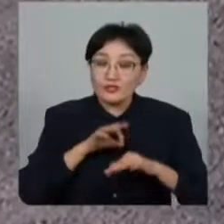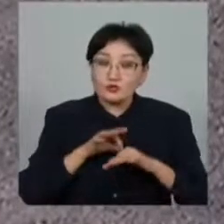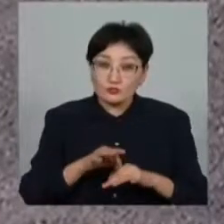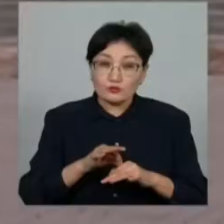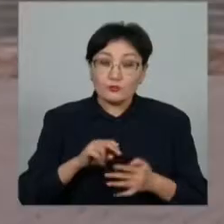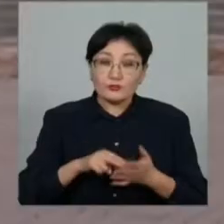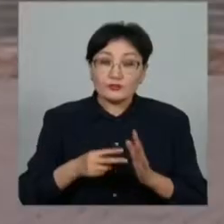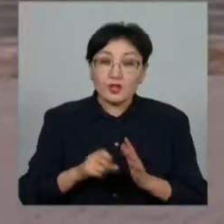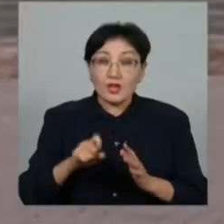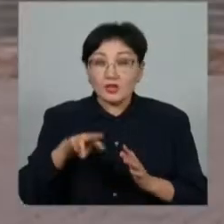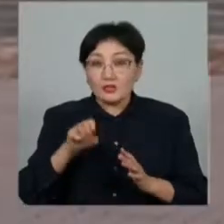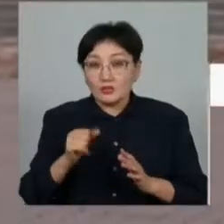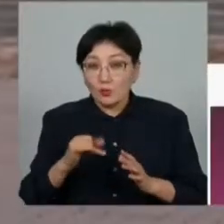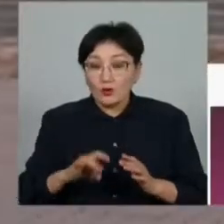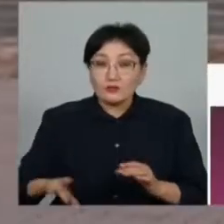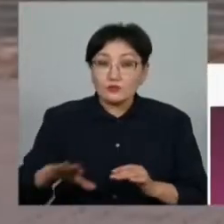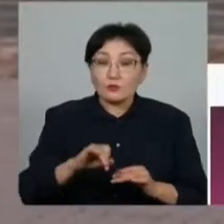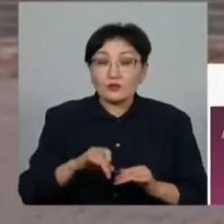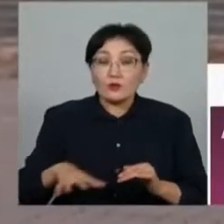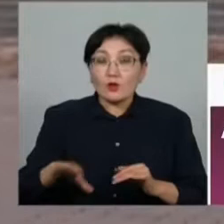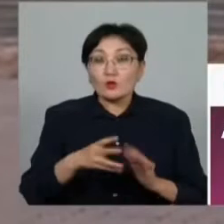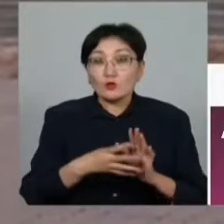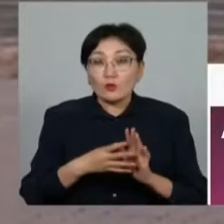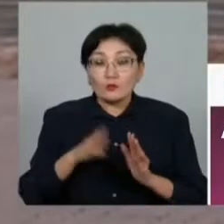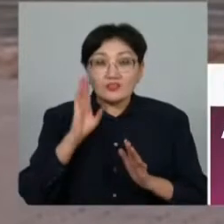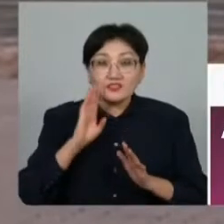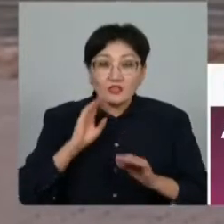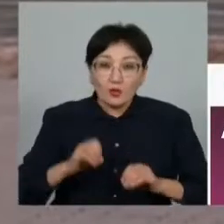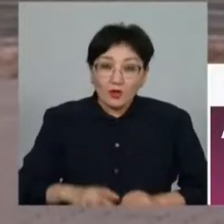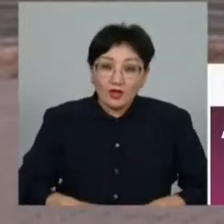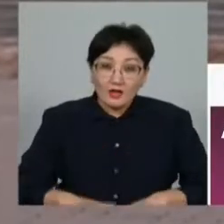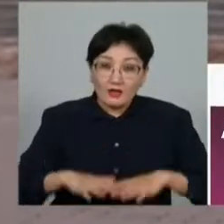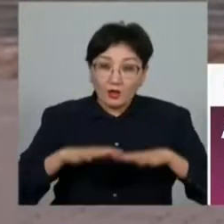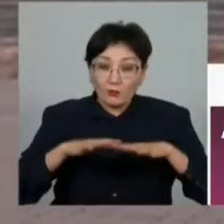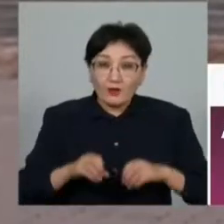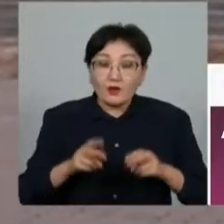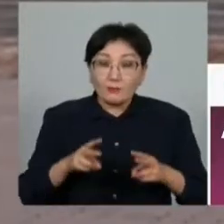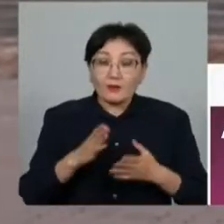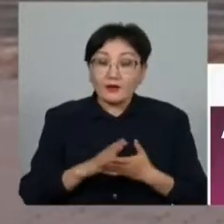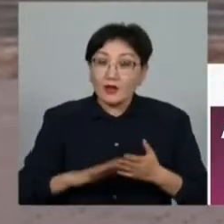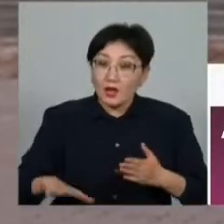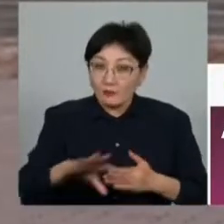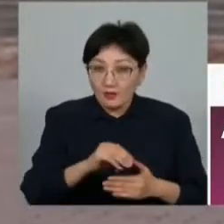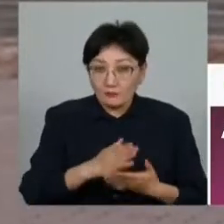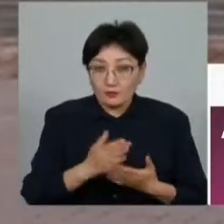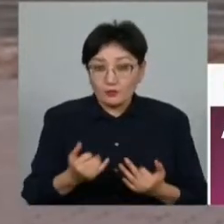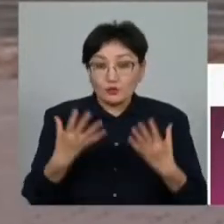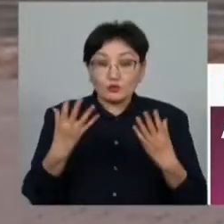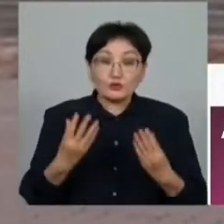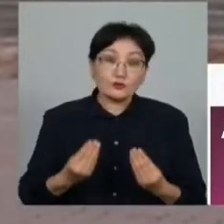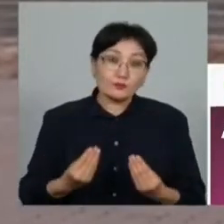жүргізілмек. Алатау ауданының аумағында 9 су басу қаупі бар аймақ бар. Бүгінгі